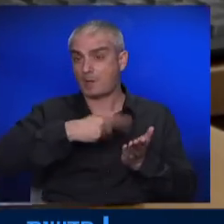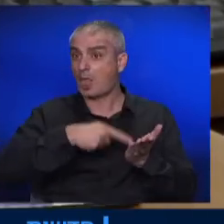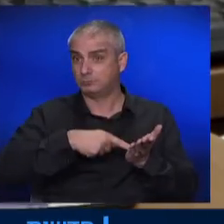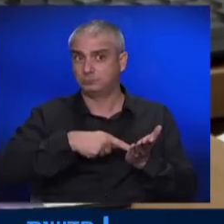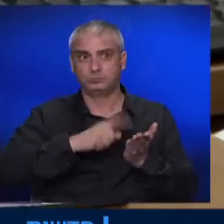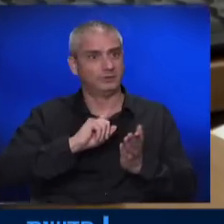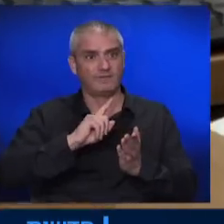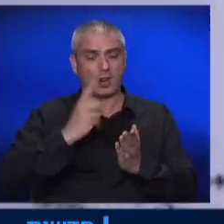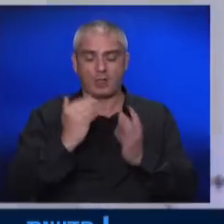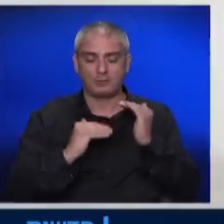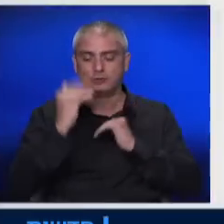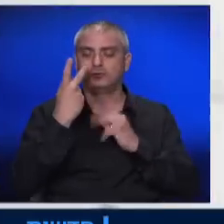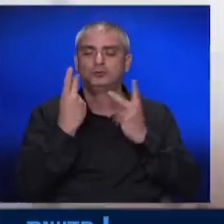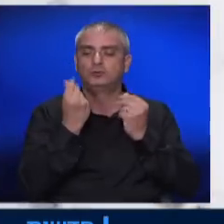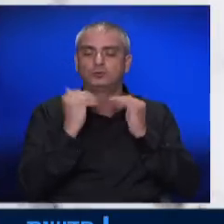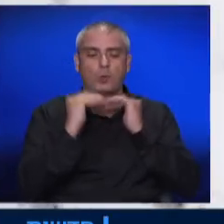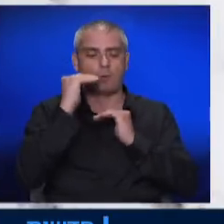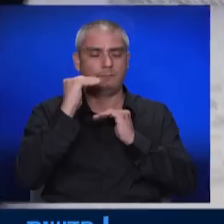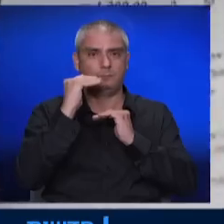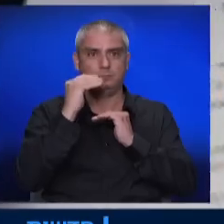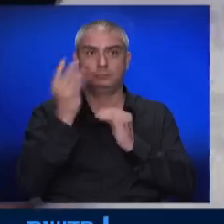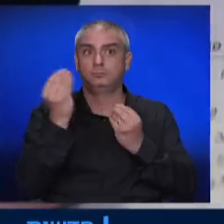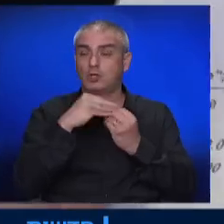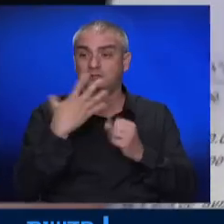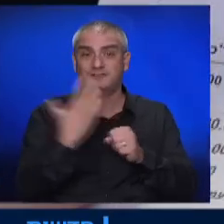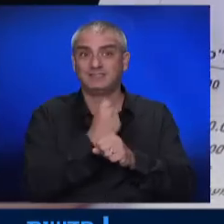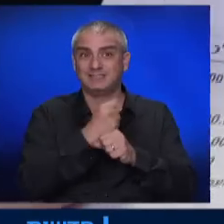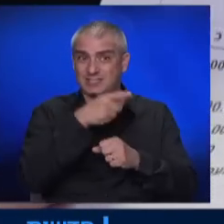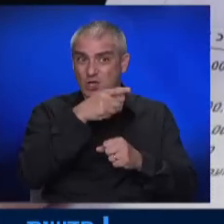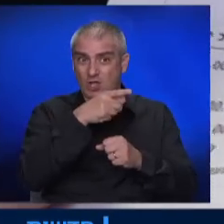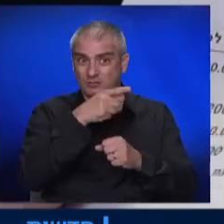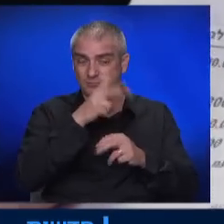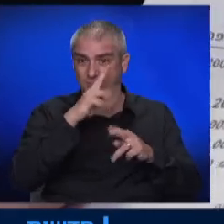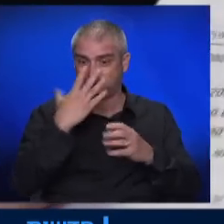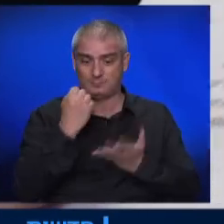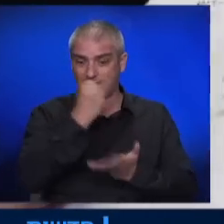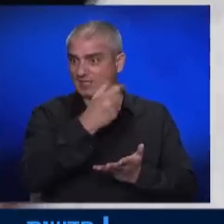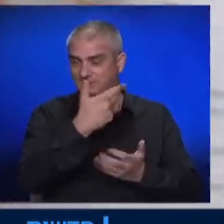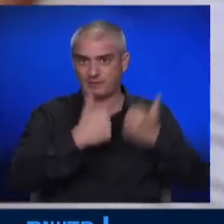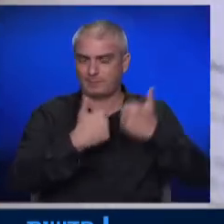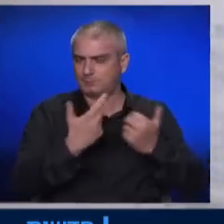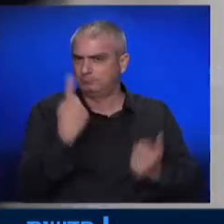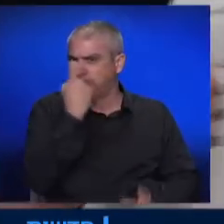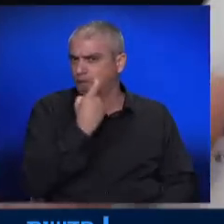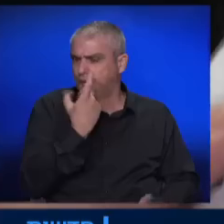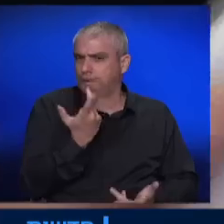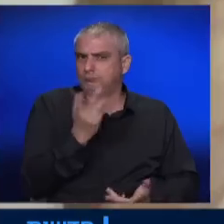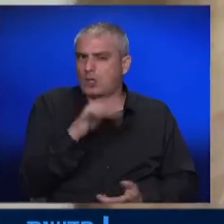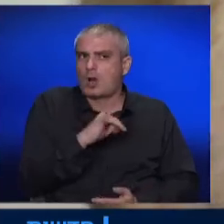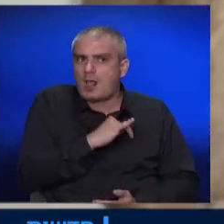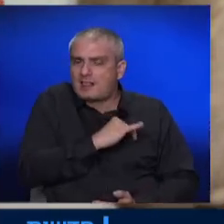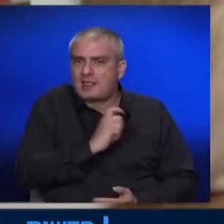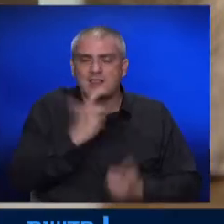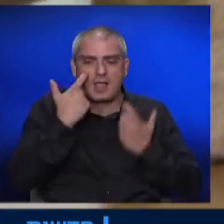שווי סכום מסוים. בנוסף, הזכיות בתקציבי המועצה לאחר הבחירות מעלות סימני שאלה ועשויות לעניין את רשויות האכיפה.